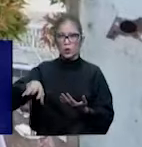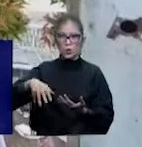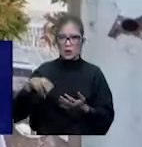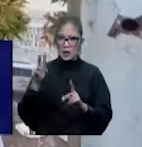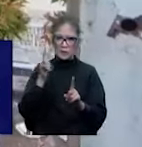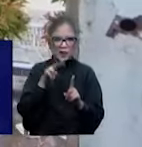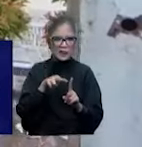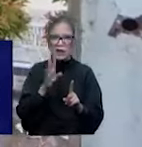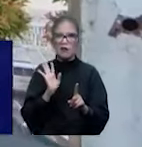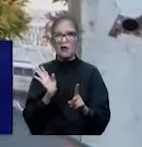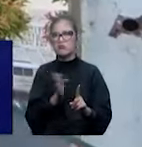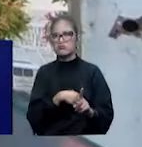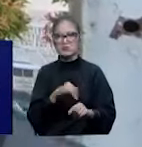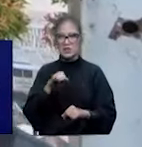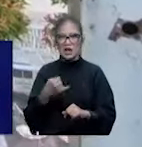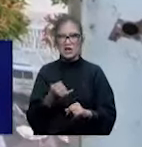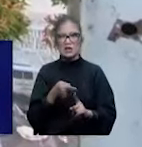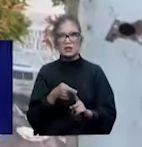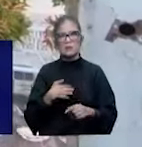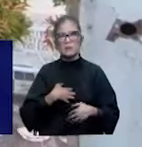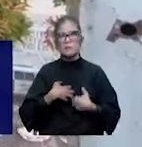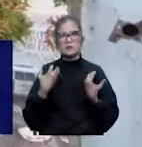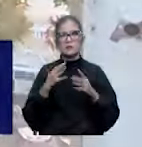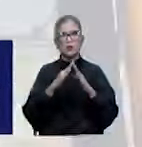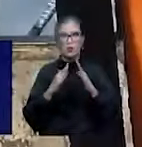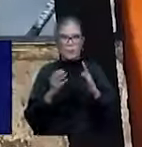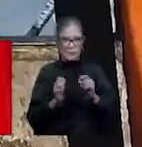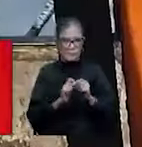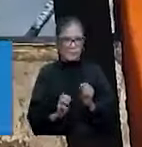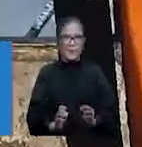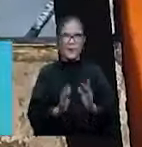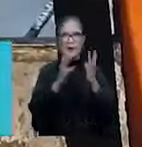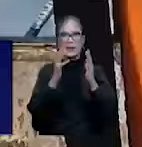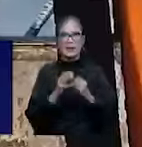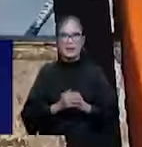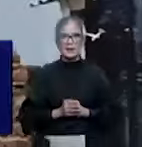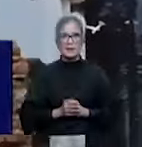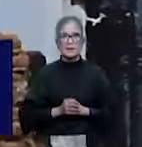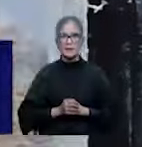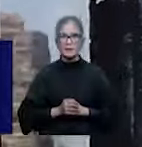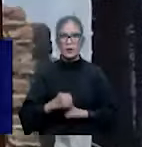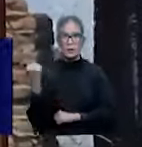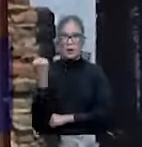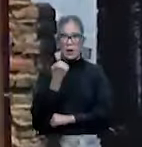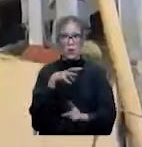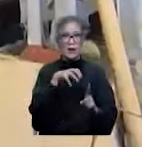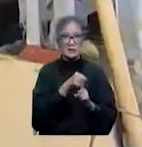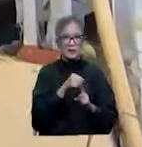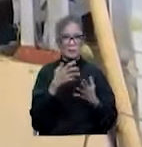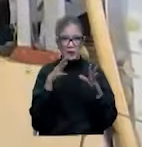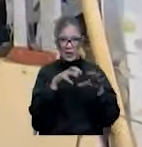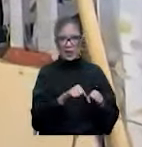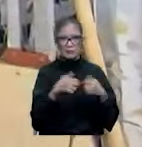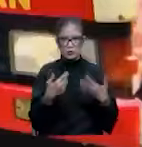sehingga beliau nekat membakar rumah orang tuanya sendiri. Pelaku telah diamankan untuk pemeriksaan lebih